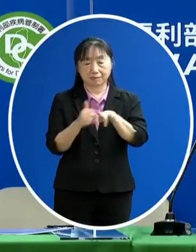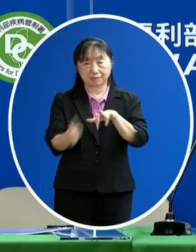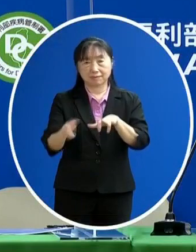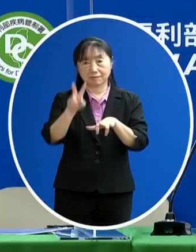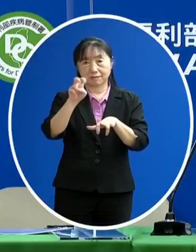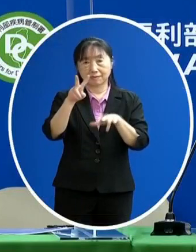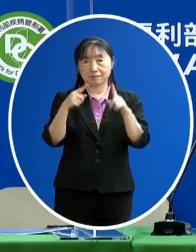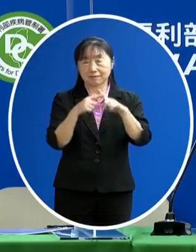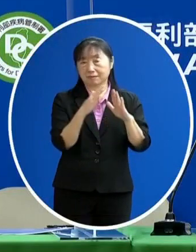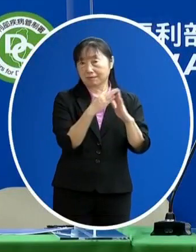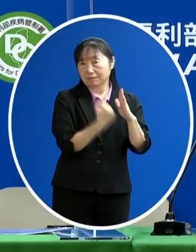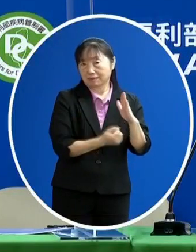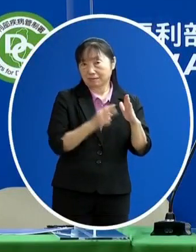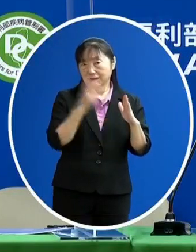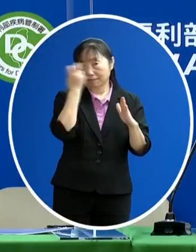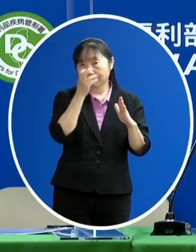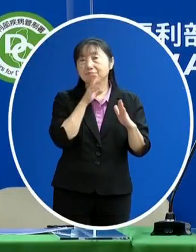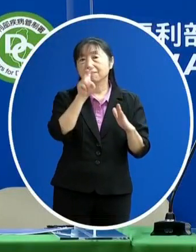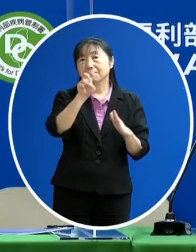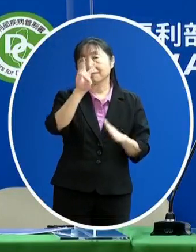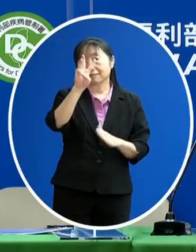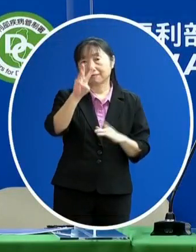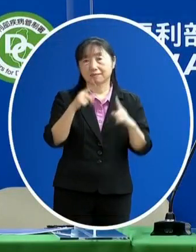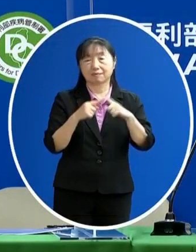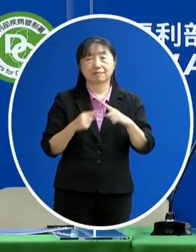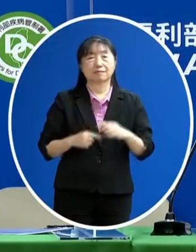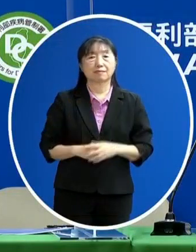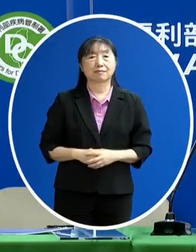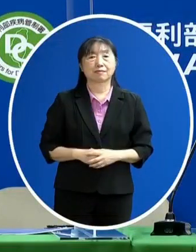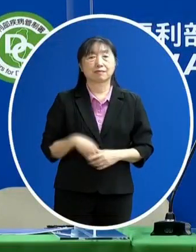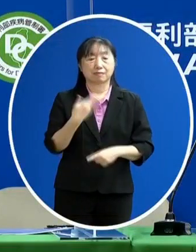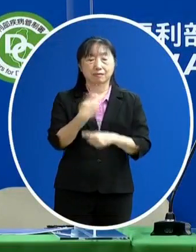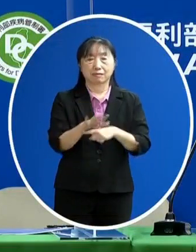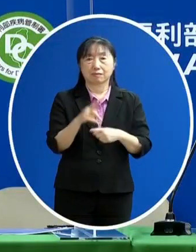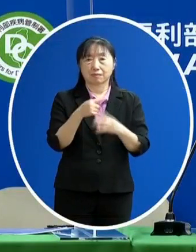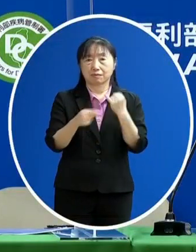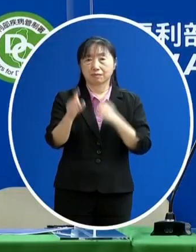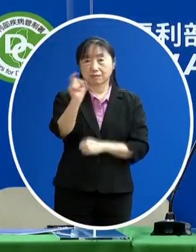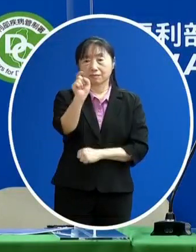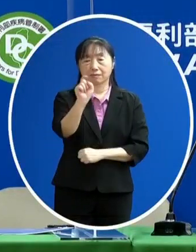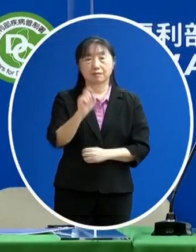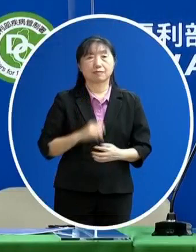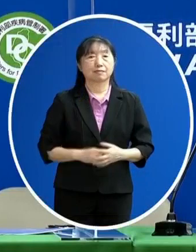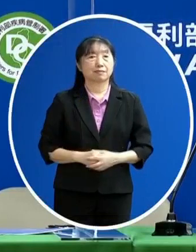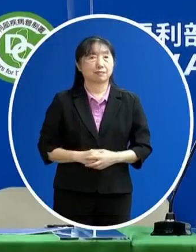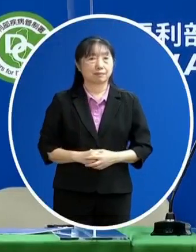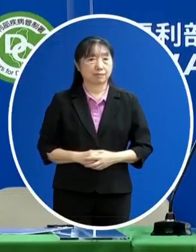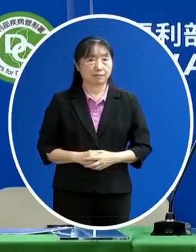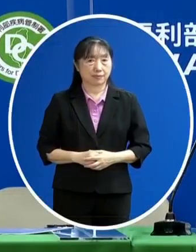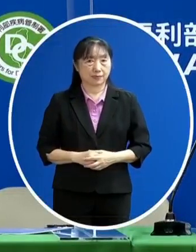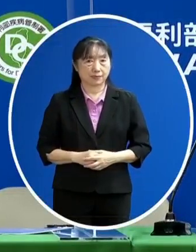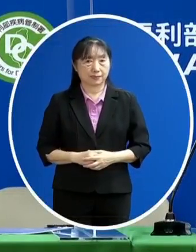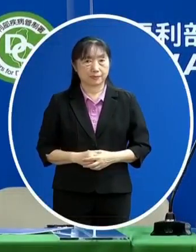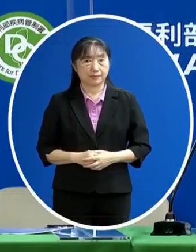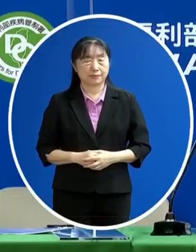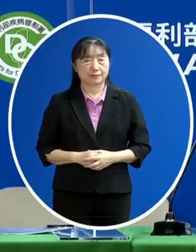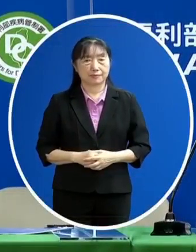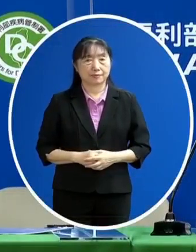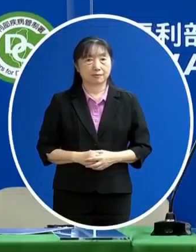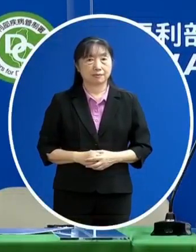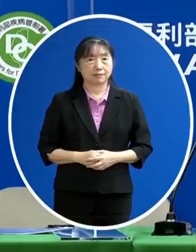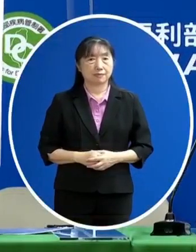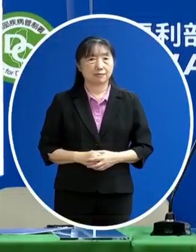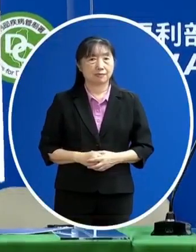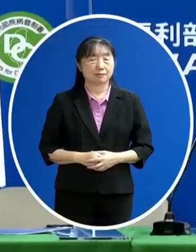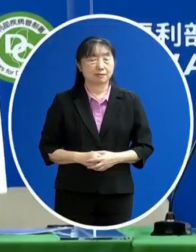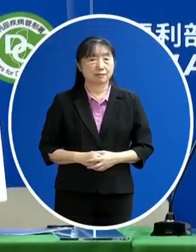说好，你豆腐锅好吃，我相信你出不起钱，没啦，他一定要出信用状，跟 银行讲说，哎，